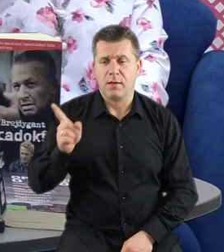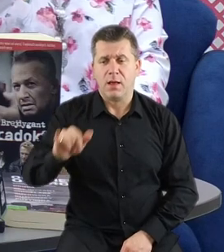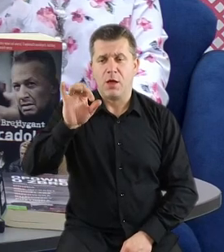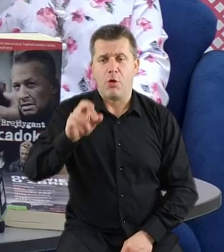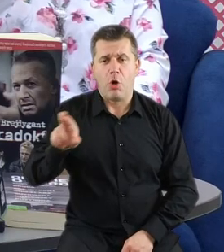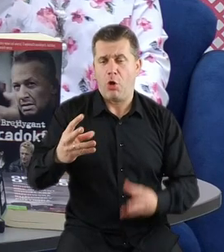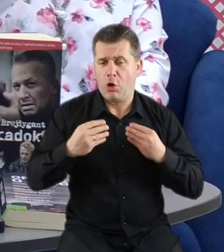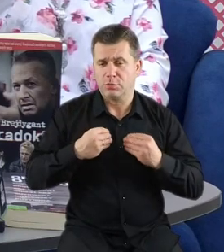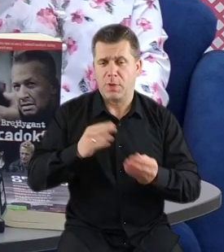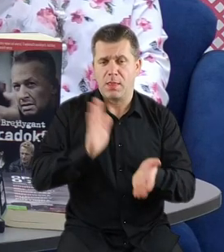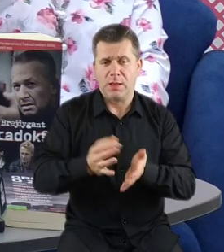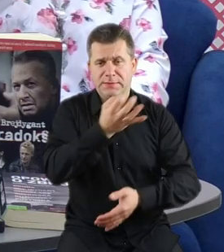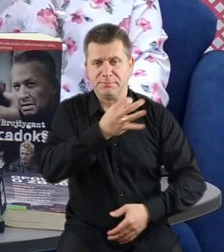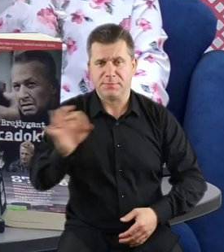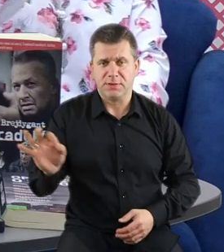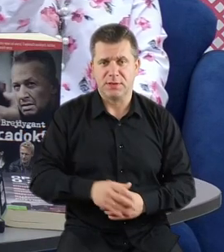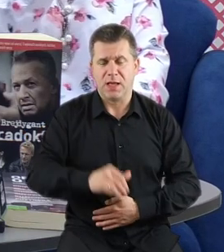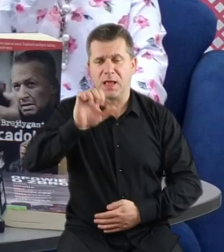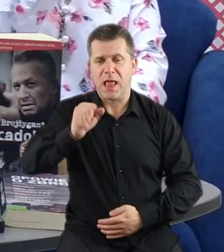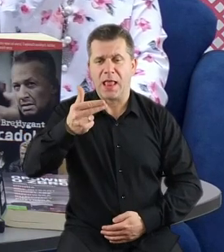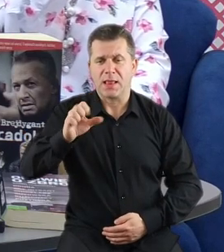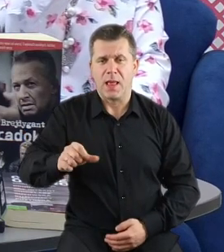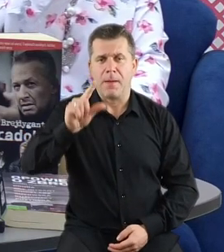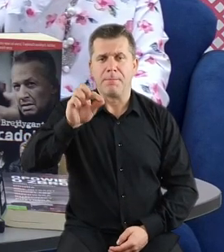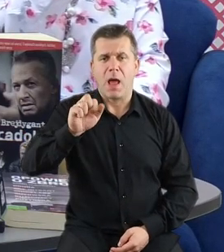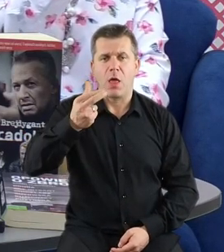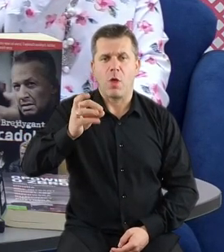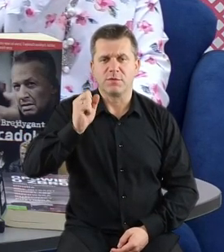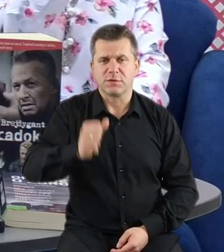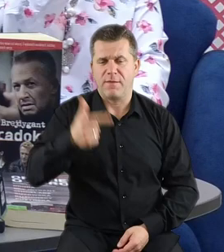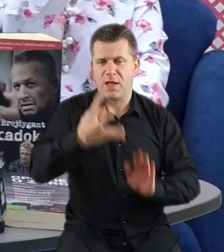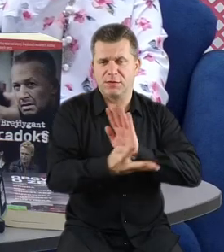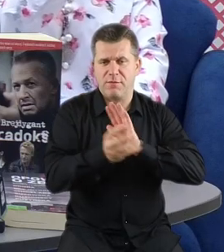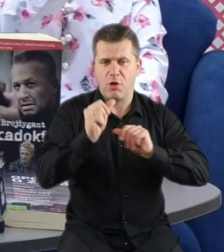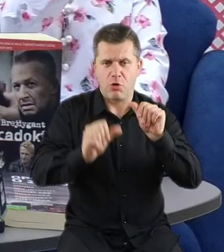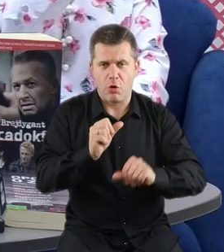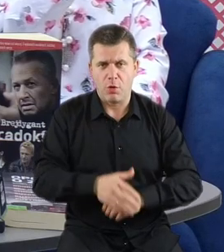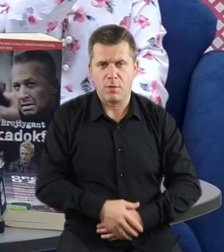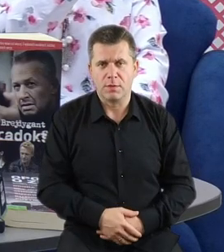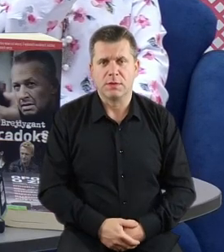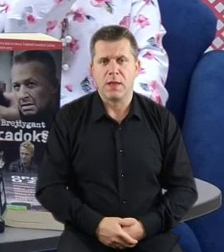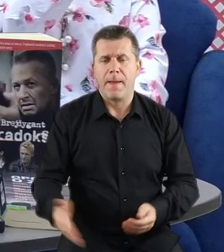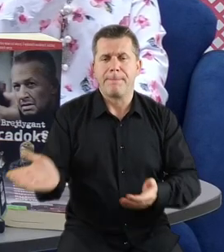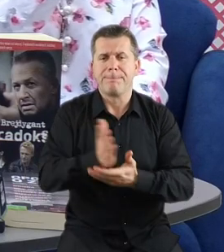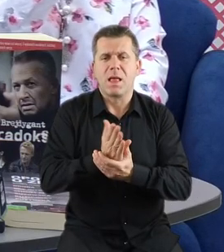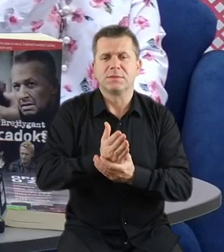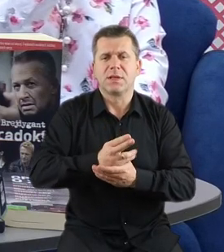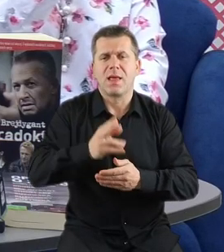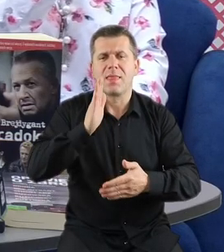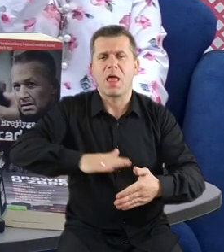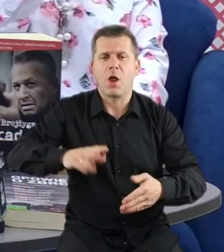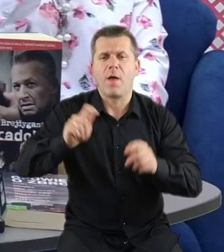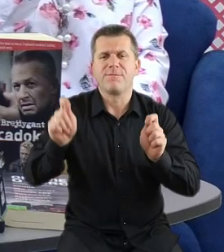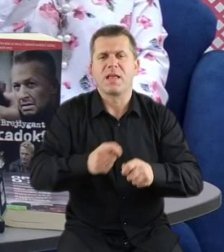Breitygant otrzymał nagrodę specjalną imienia Janiny Perandowskiej na MFK w 2019 roku. MFK, czyli Międzynarodowy Festiwal